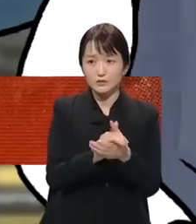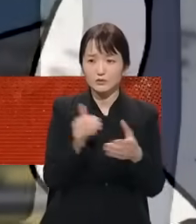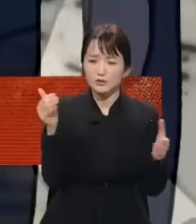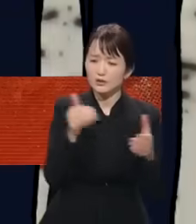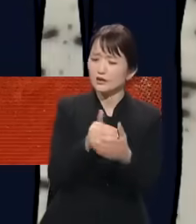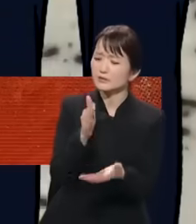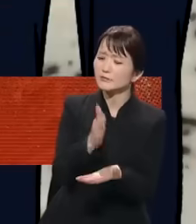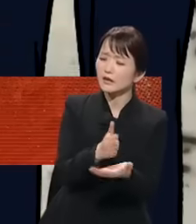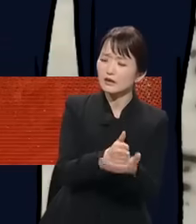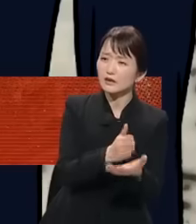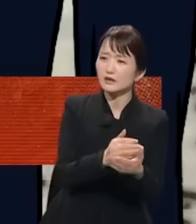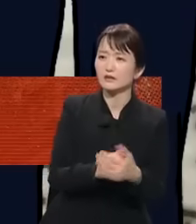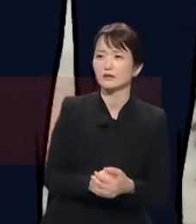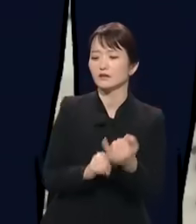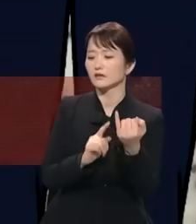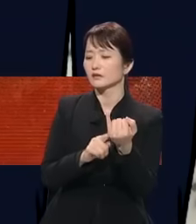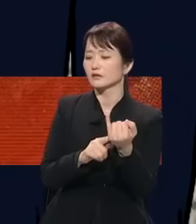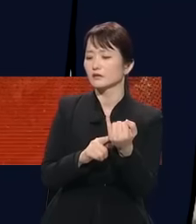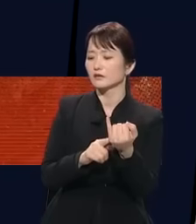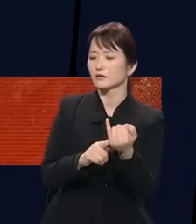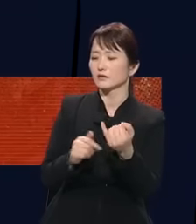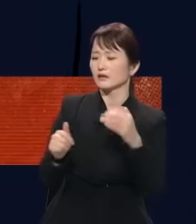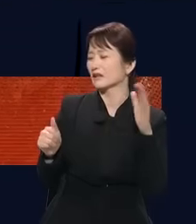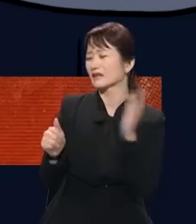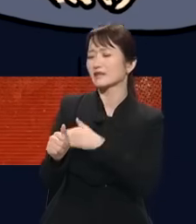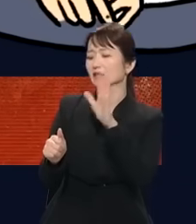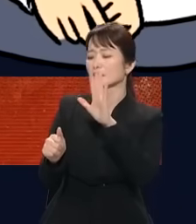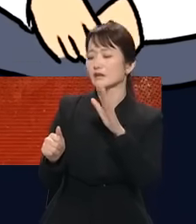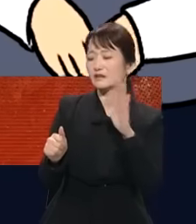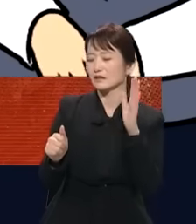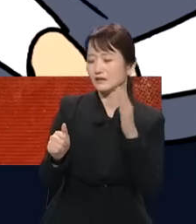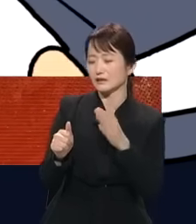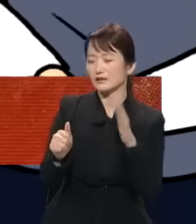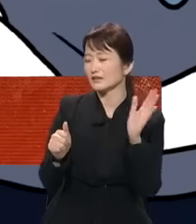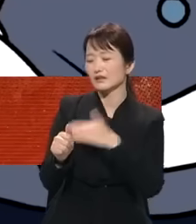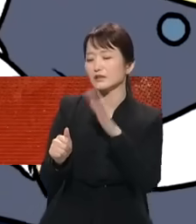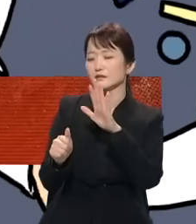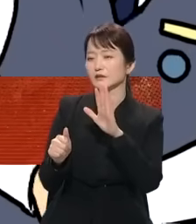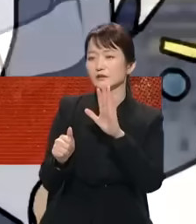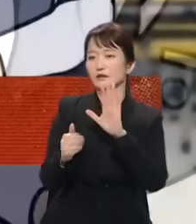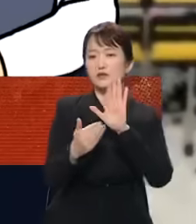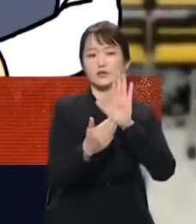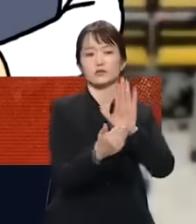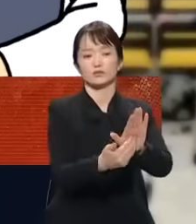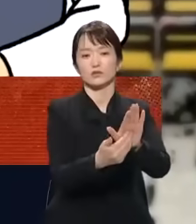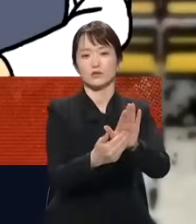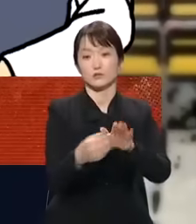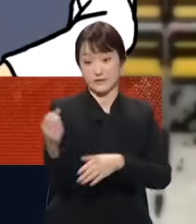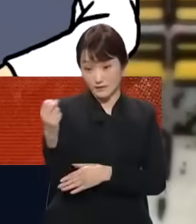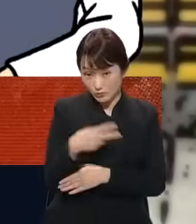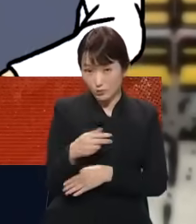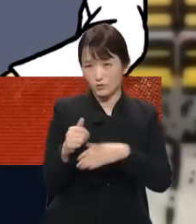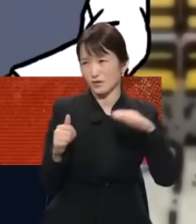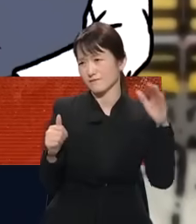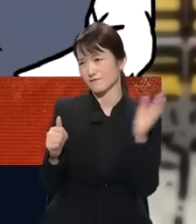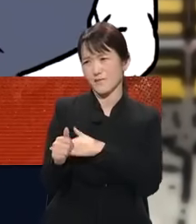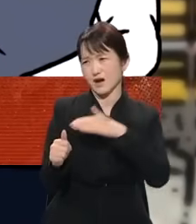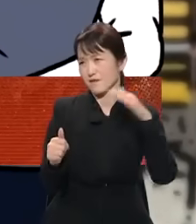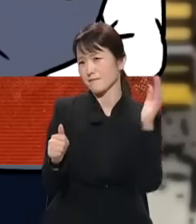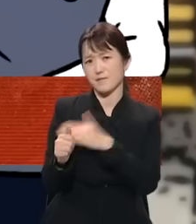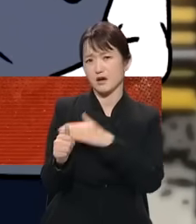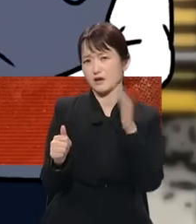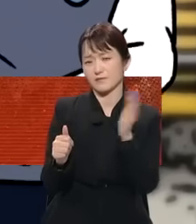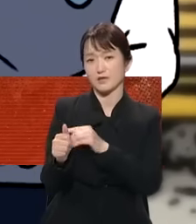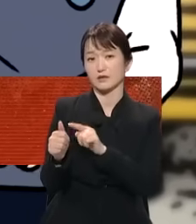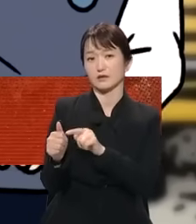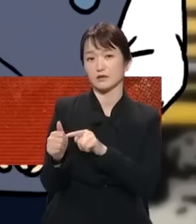했지만요. 그때마다 S씨는 안 때릴게 안 때릴게 이렇게 하면서도 말리는 거 중단하는 순간마다 다시 뺨을 수차례 때렸다는 겁니다. 이